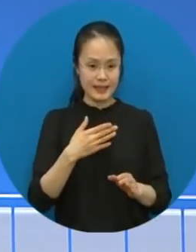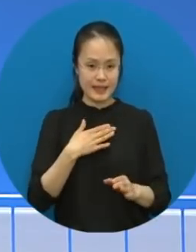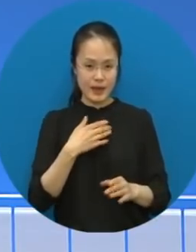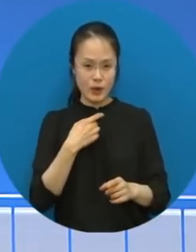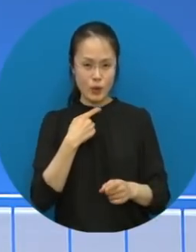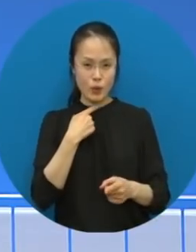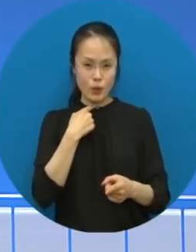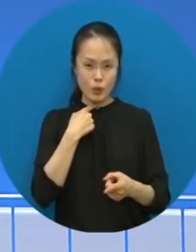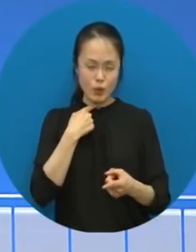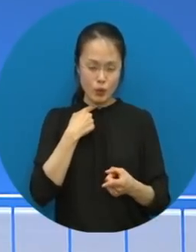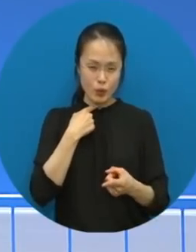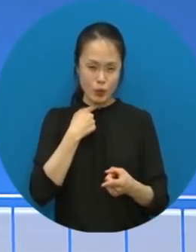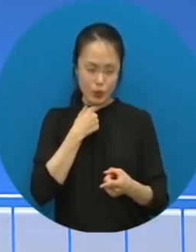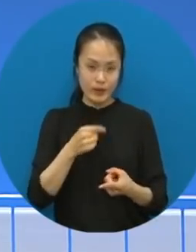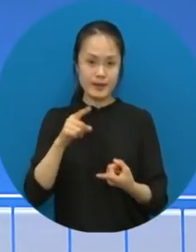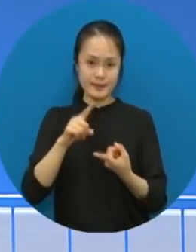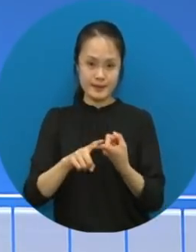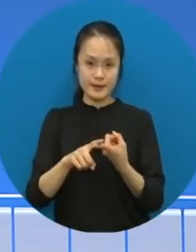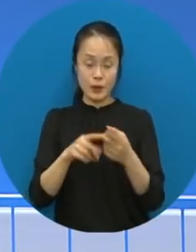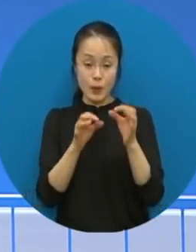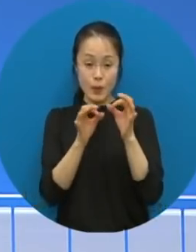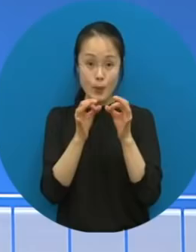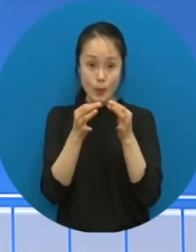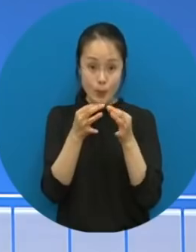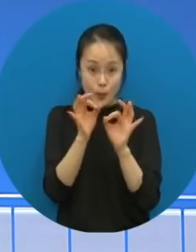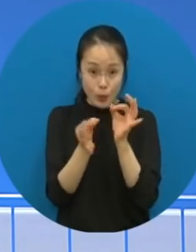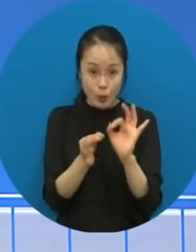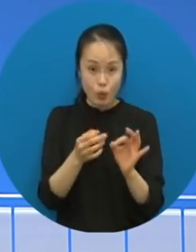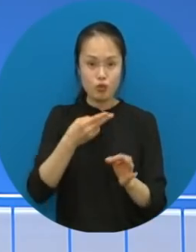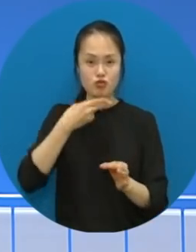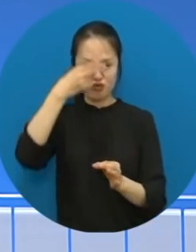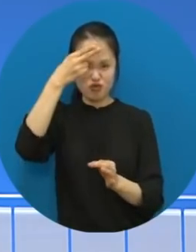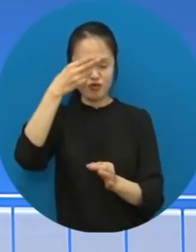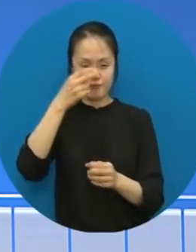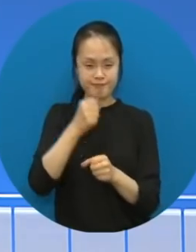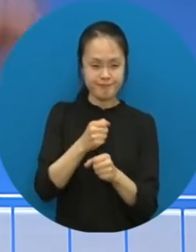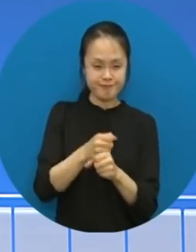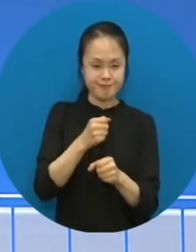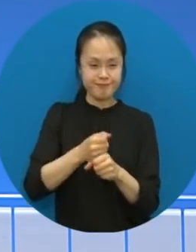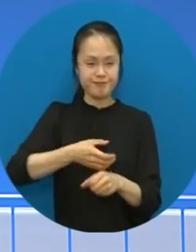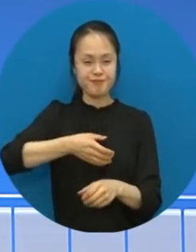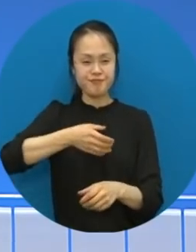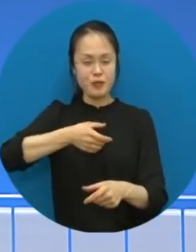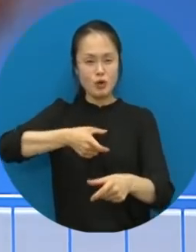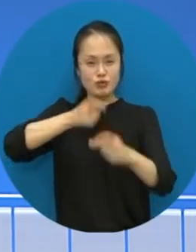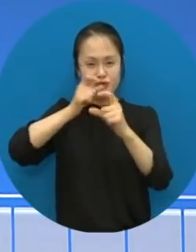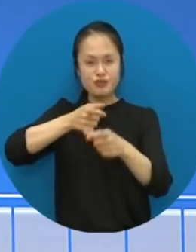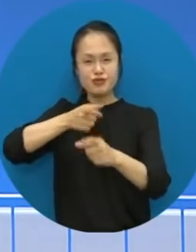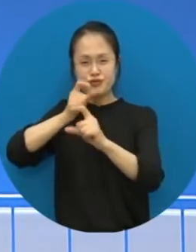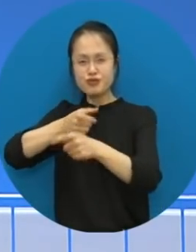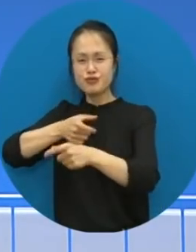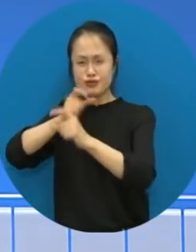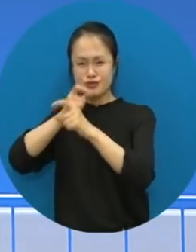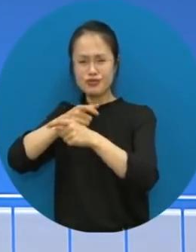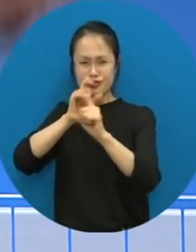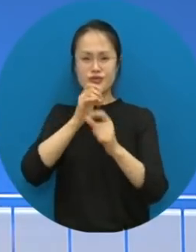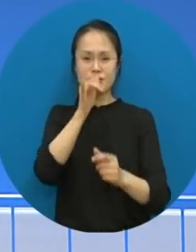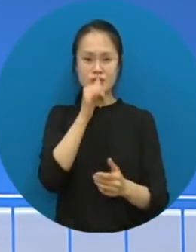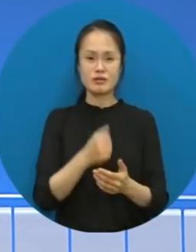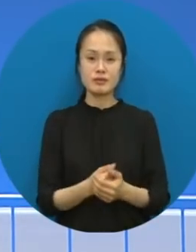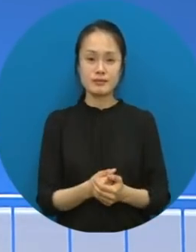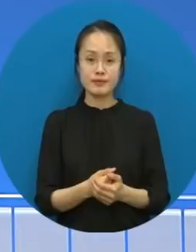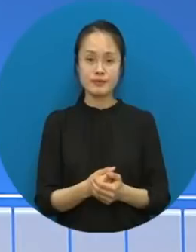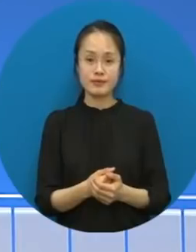맛으로 만든다는 거죠. 이 술, 저 술, 자기가 취하고자 하는 자기의 플레이버, 자기의